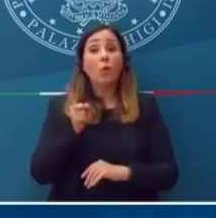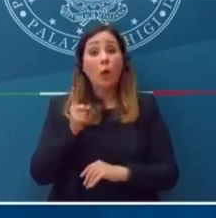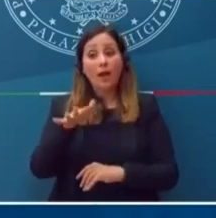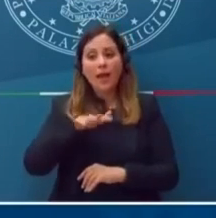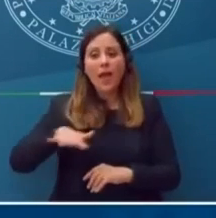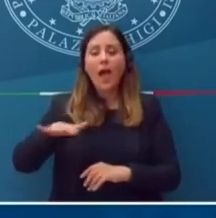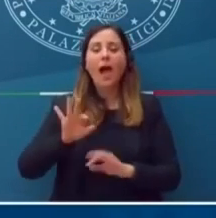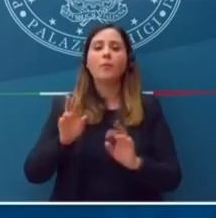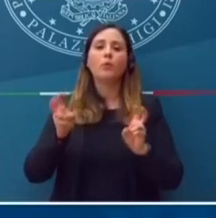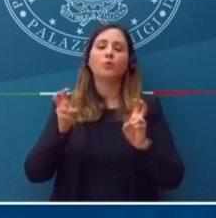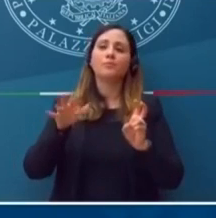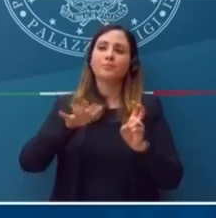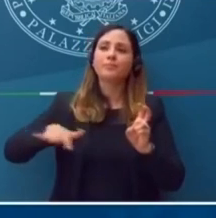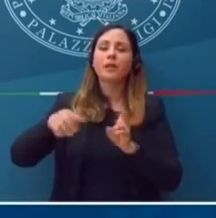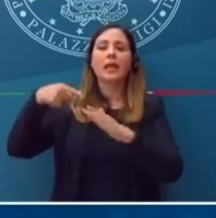dell'immigrazione.